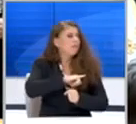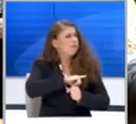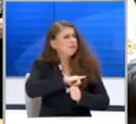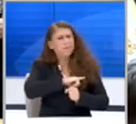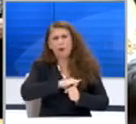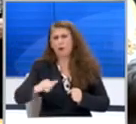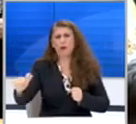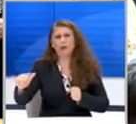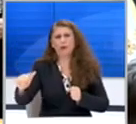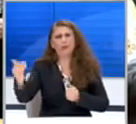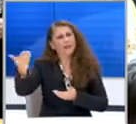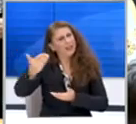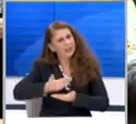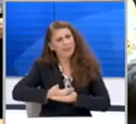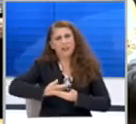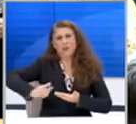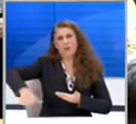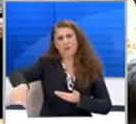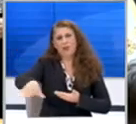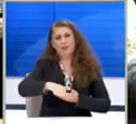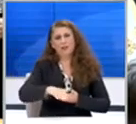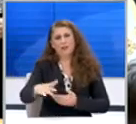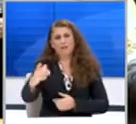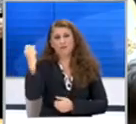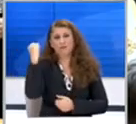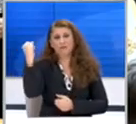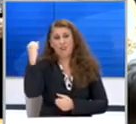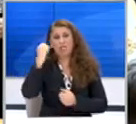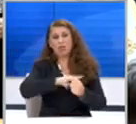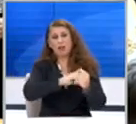αθάνατος ελέησον ημάς. Δύναμη.